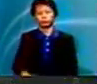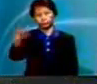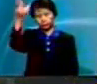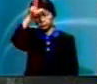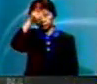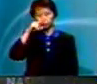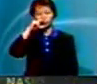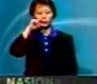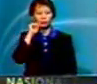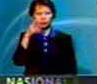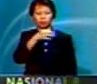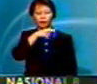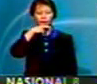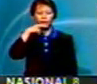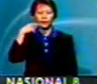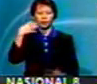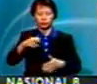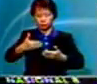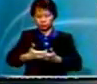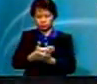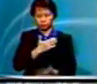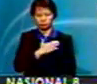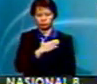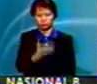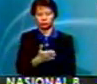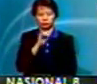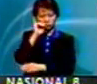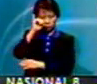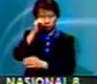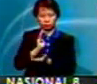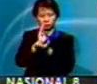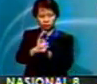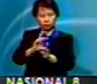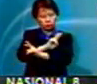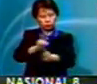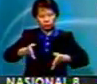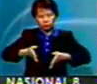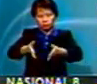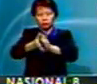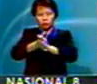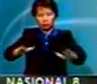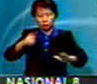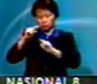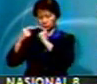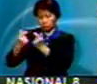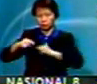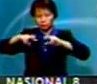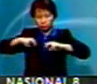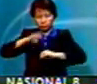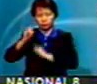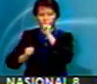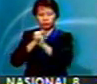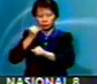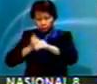Kerajaan Ukraine dan Rusia telah memperbaharui komitmen dan jaminan untuk membantu menyediakan laluan selamat bagi pasukan siasatan